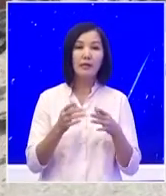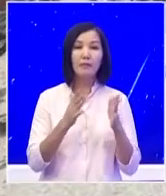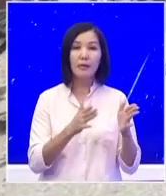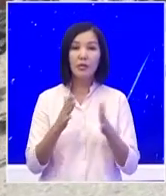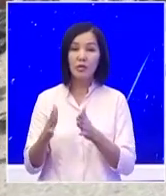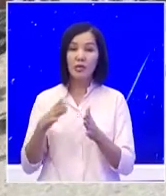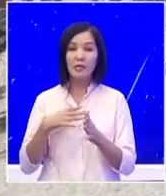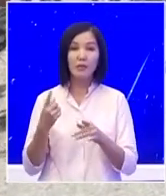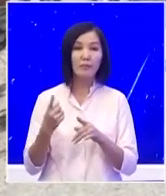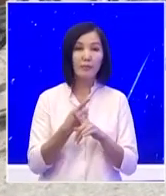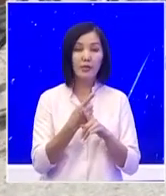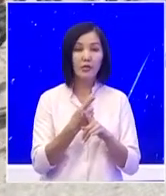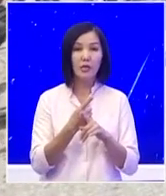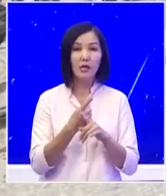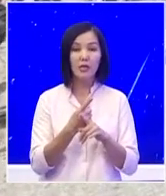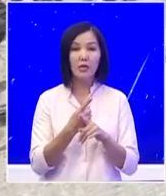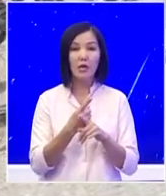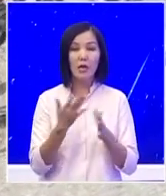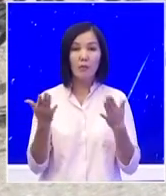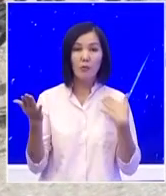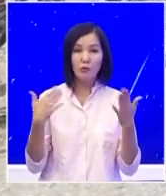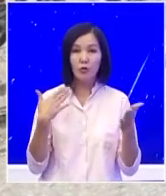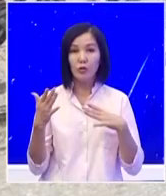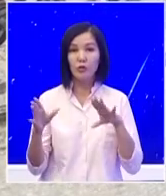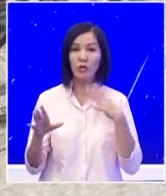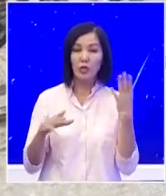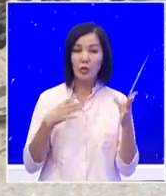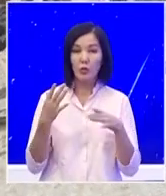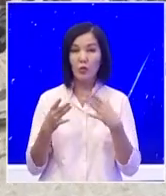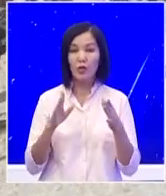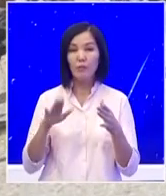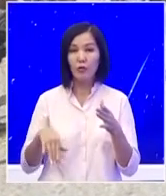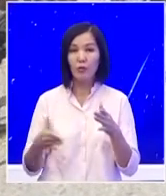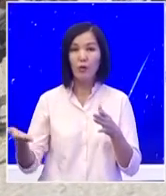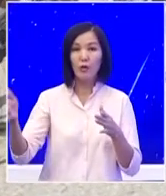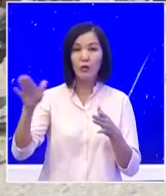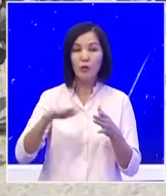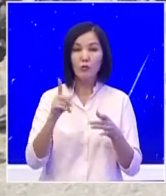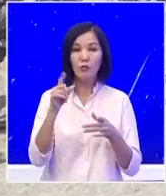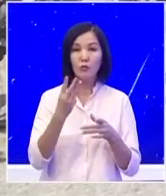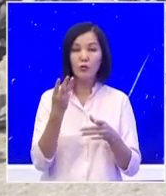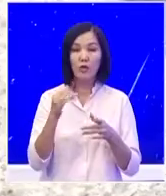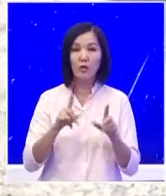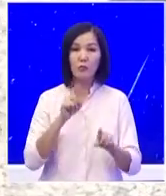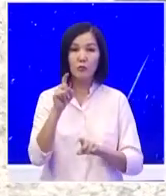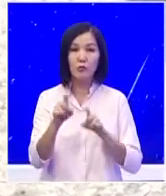тұрады. Алғашқысы бойынша бұл жерде шыңдайтын жаттығулар жасаймыз. Одан соң тау жолдарында 100 шақырым жүгіріп,